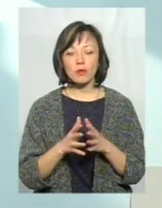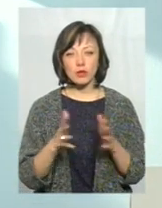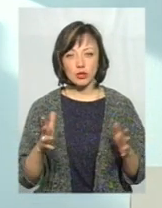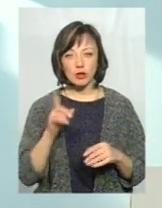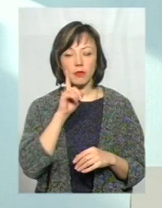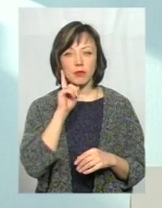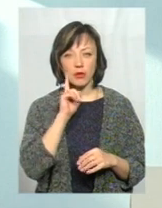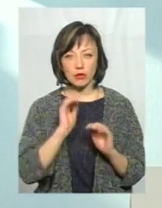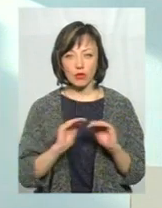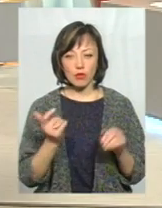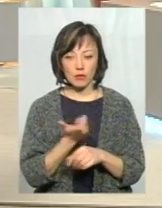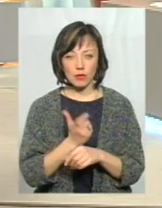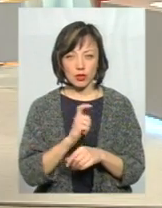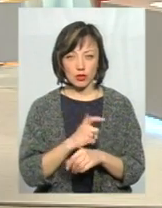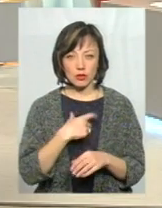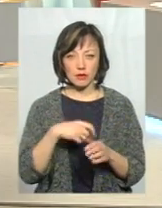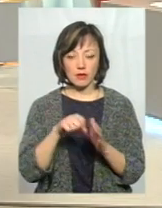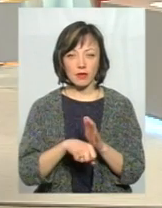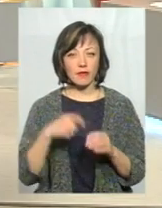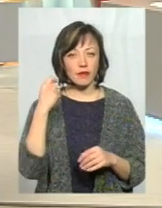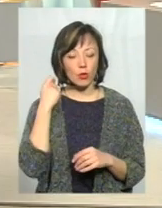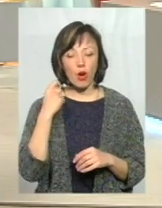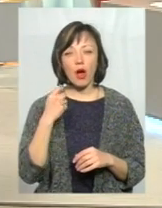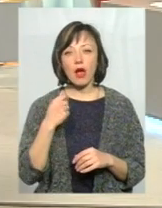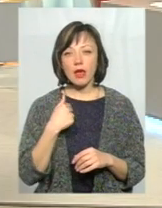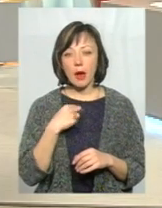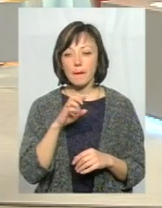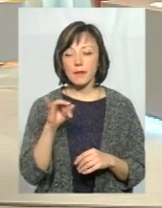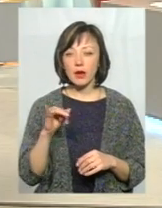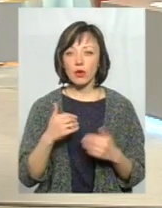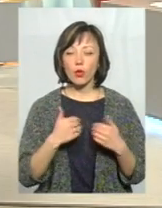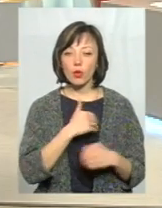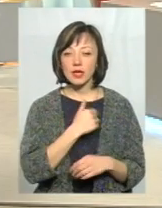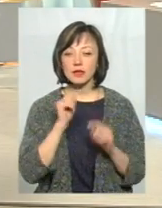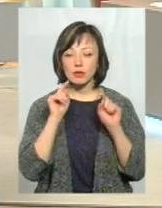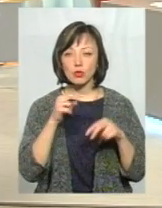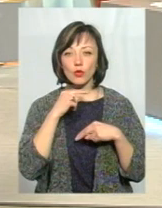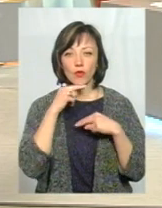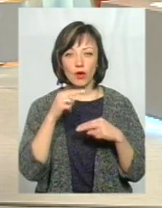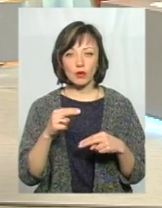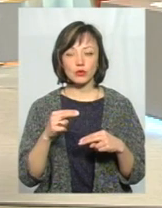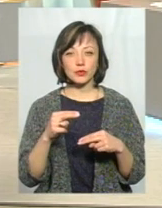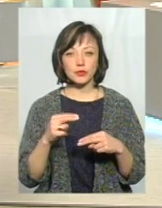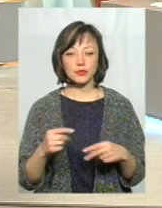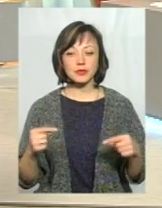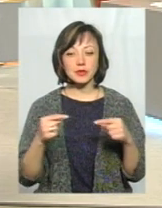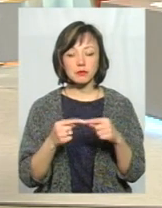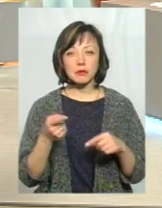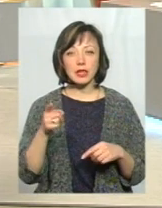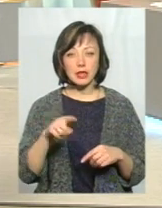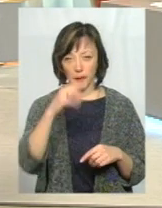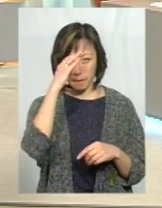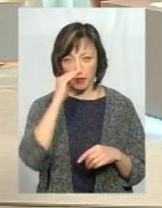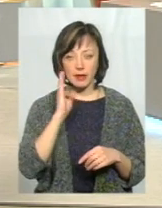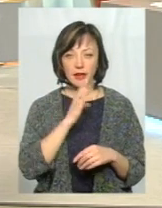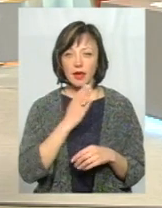підліткового. Підліткового? Так, да, підліткового віку. Я би хотіла звернути увагу тут саме на те, що батьки,